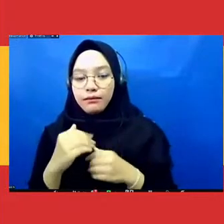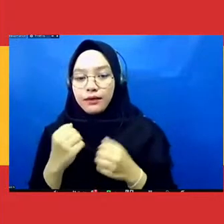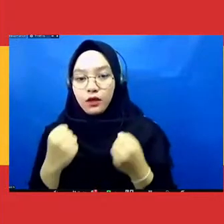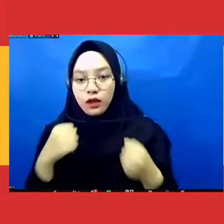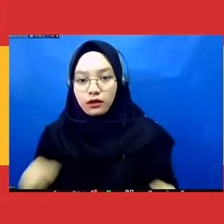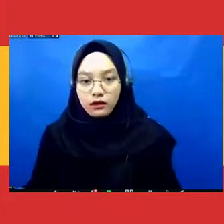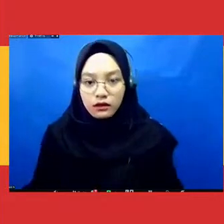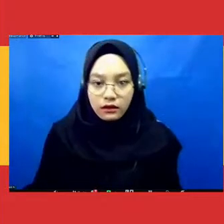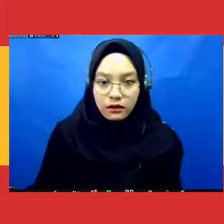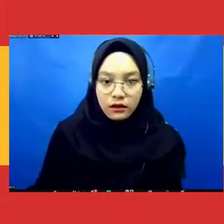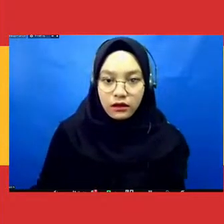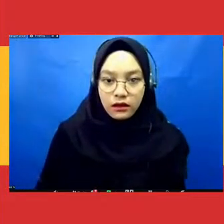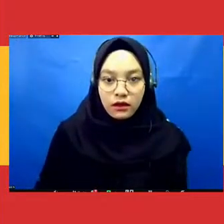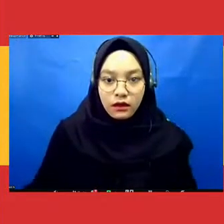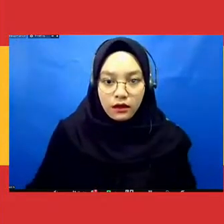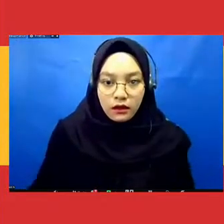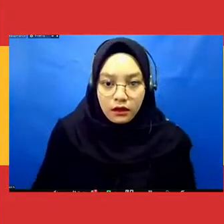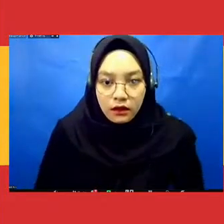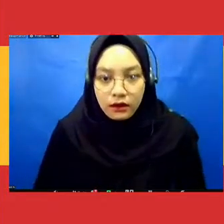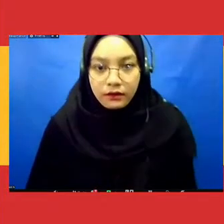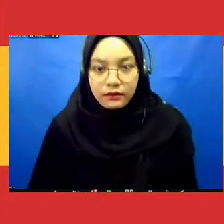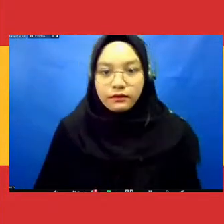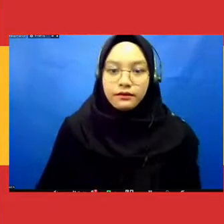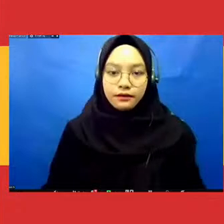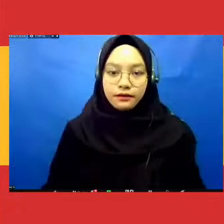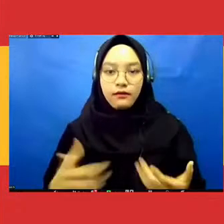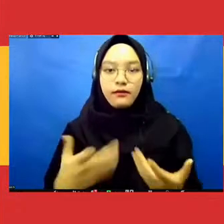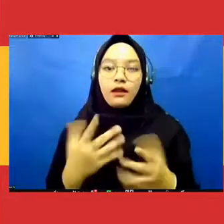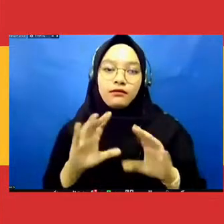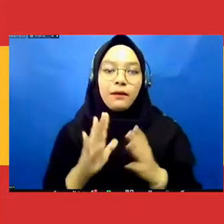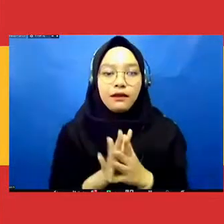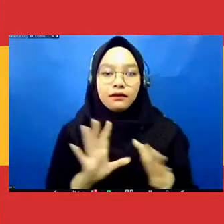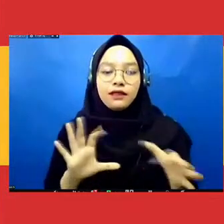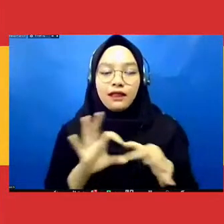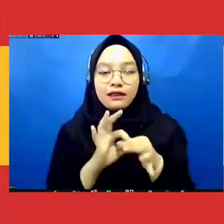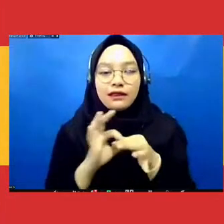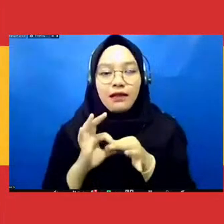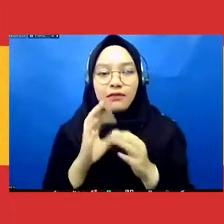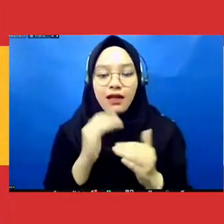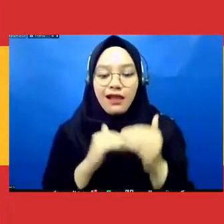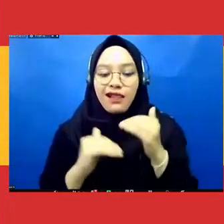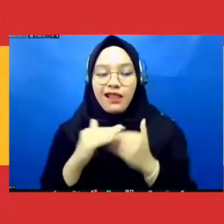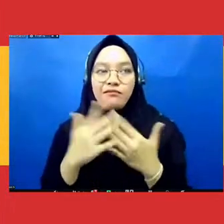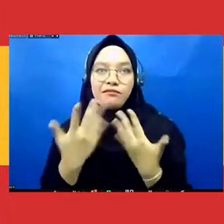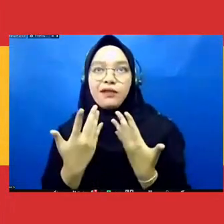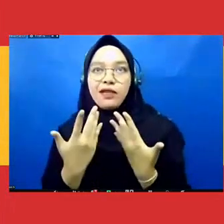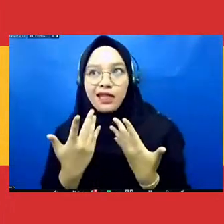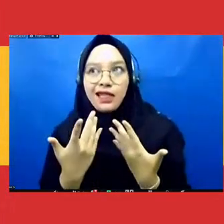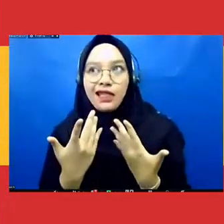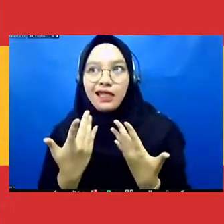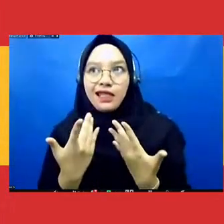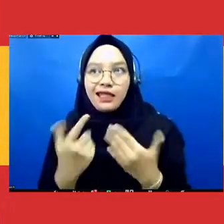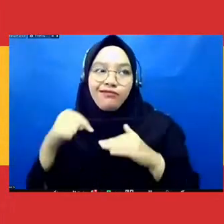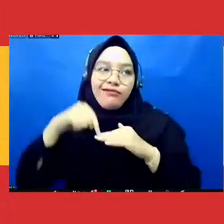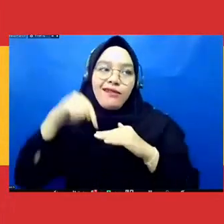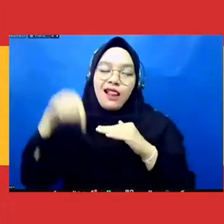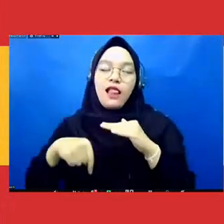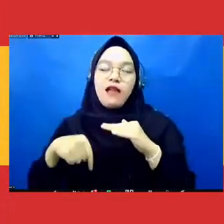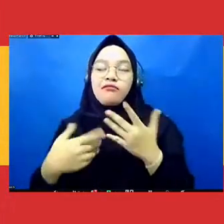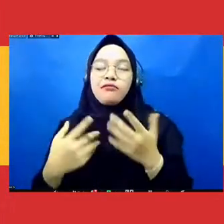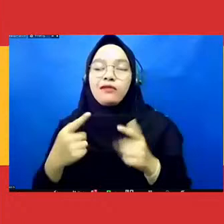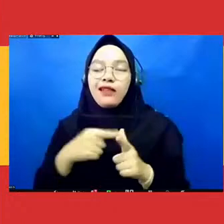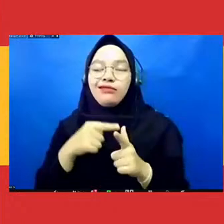yang lebih intens antar dua negara tersebut. Kemudian tadi sudah dijelaskan beberapa risiko yang disebabkan